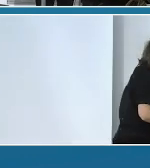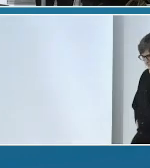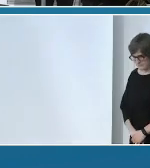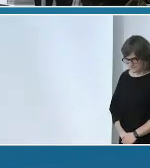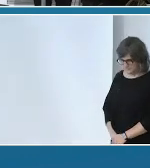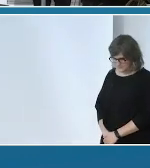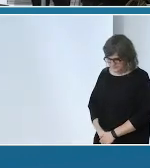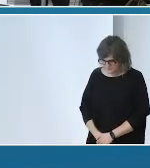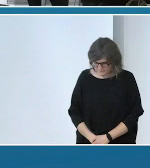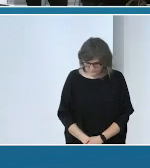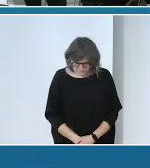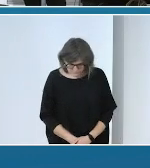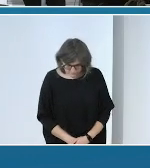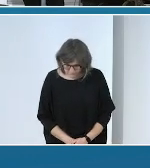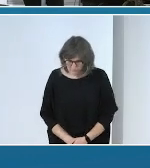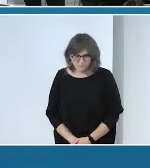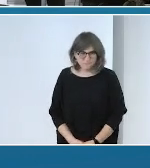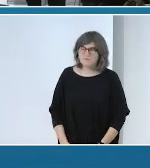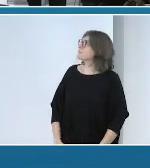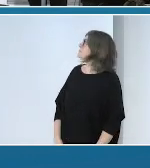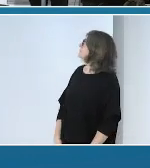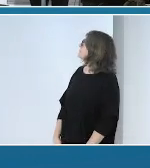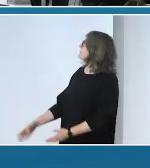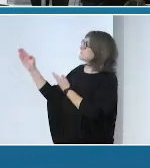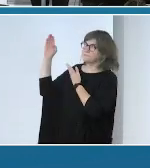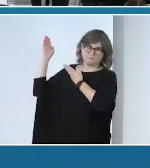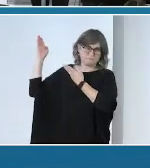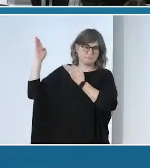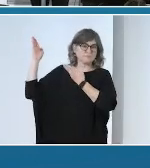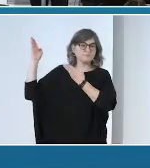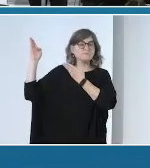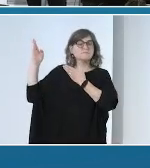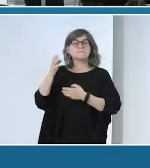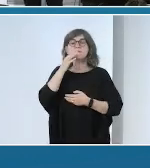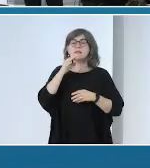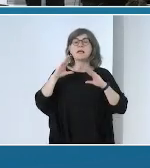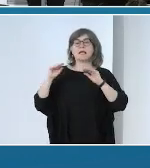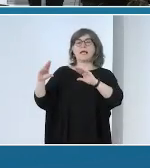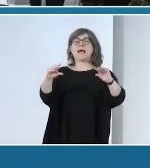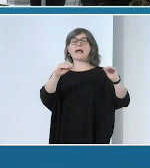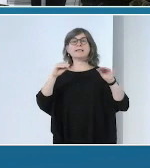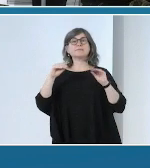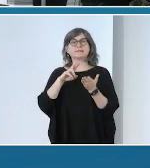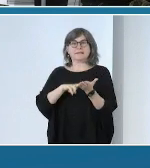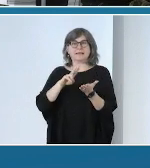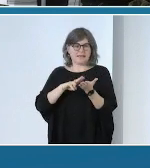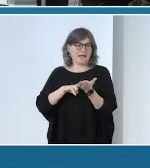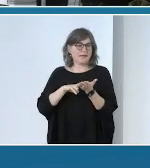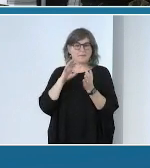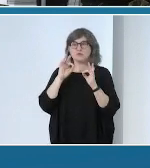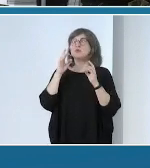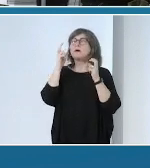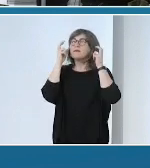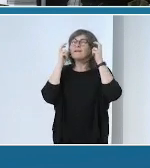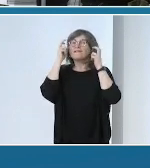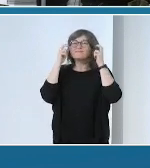Alors, donc là, on parlait de l'espace réel. En fait, l'information vestibulaire, c'est ce qu'on disait tout à